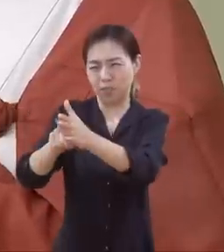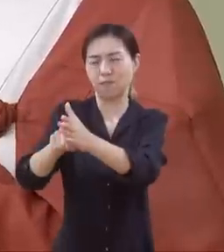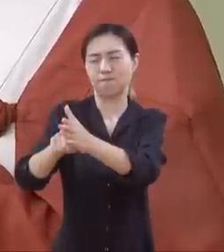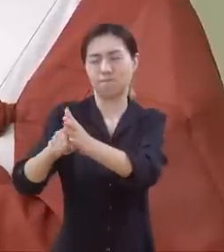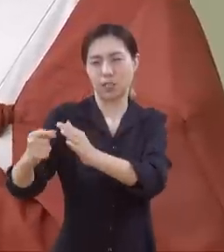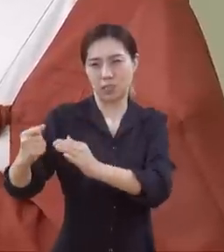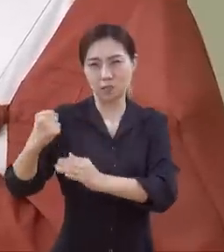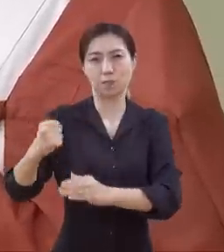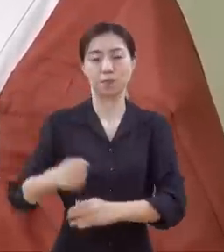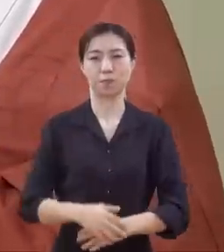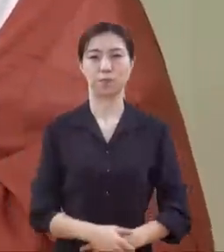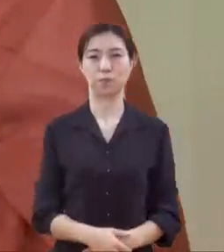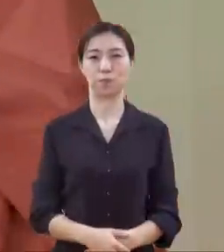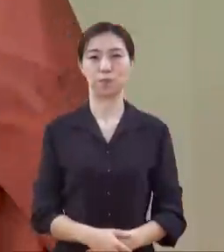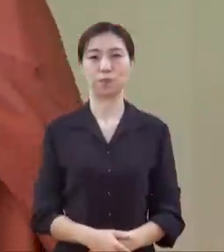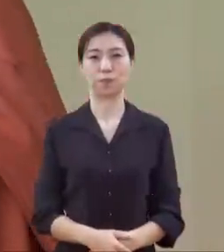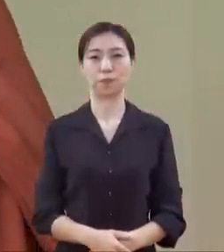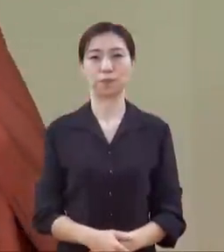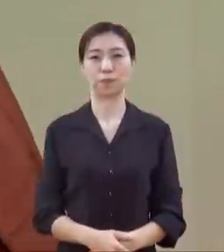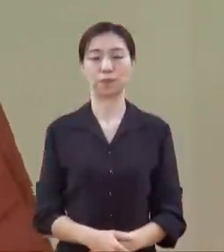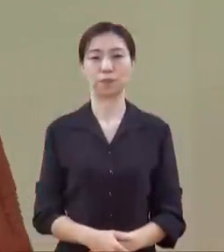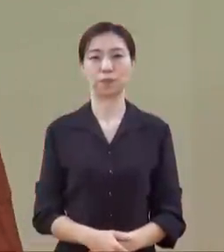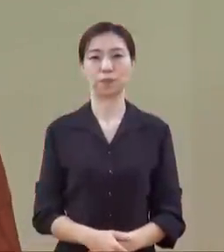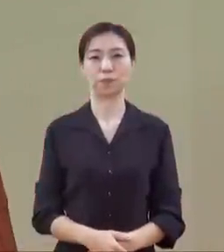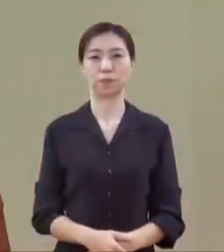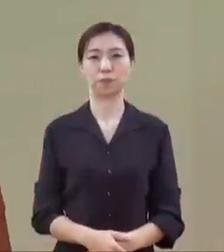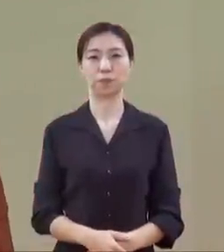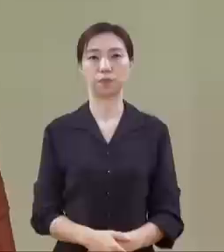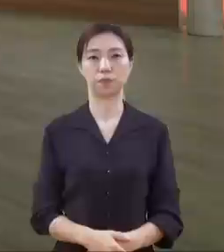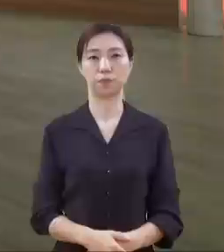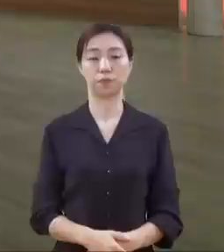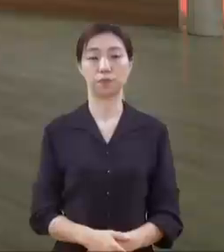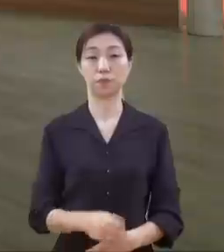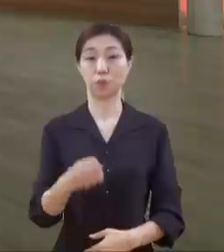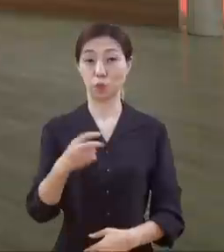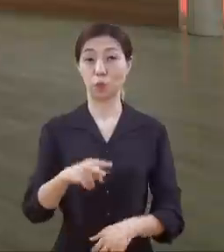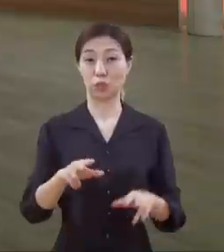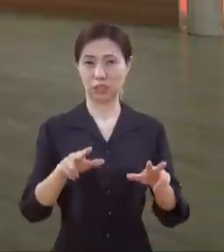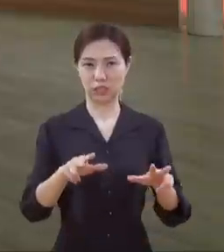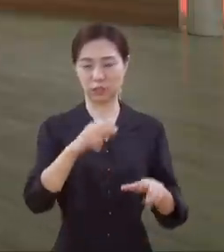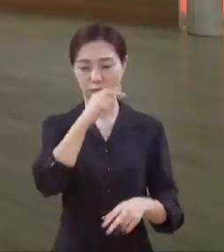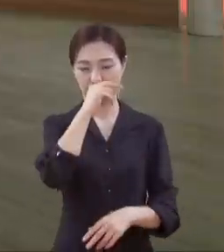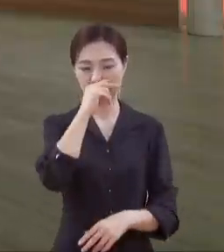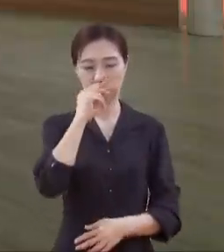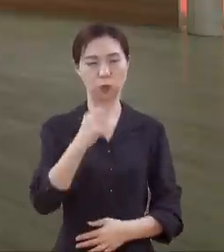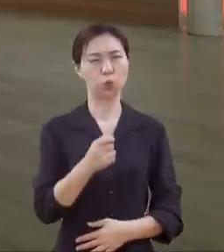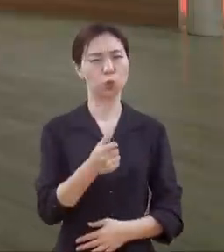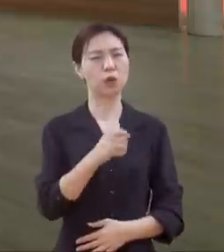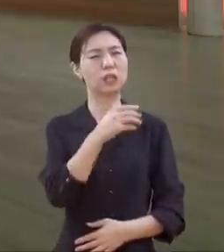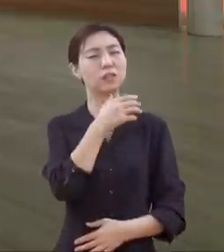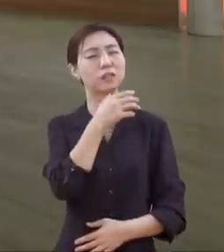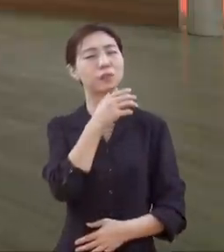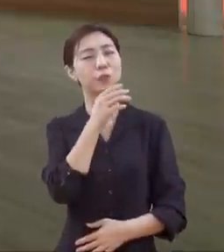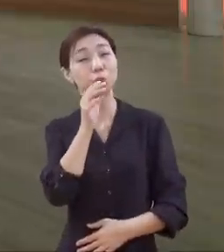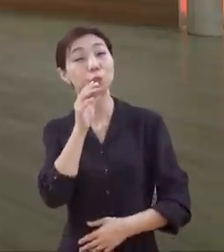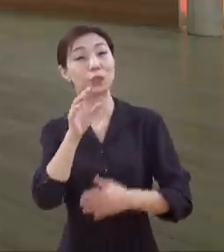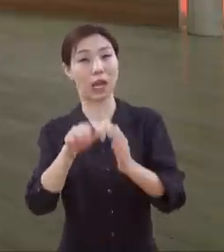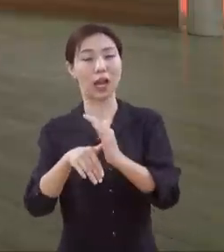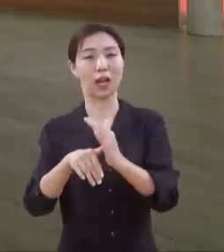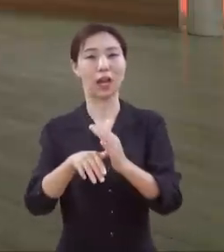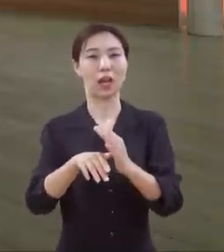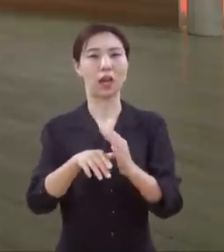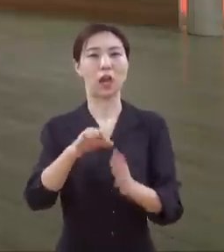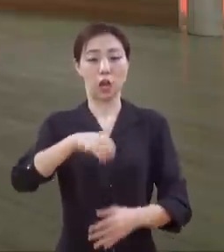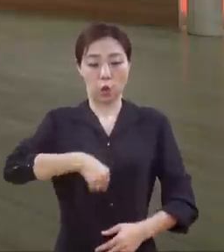합니다 그리고 말년에 위암에 걸리셨대요 위암에 걸리시게